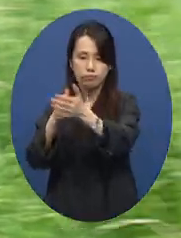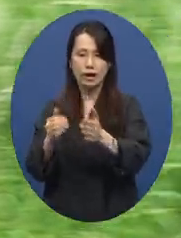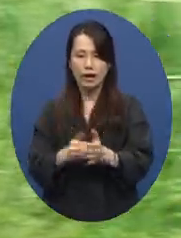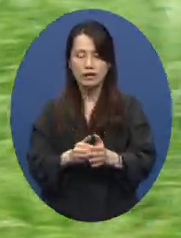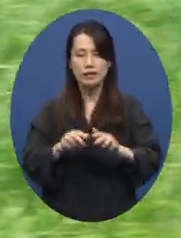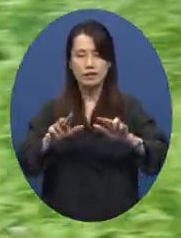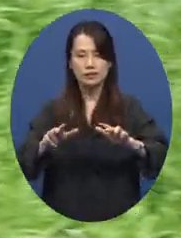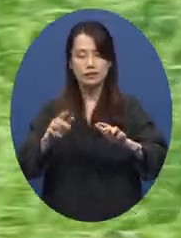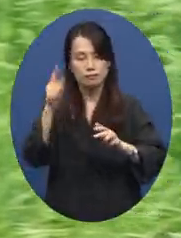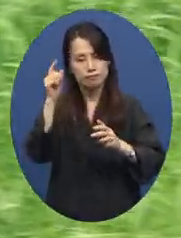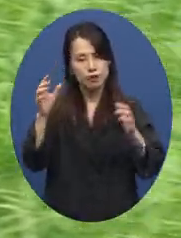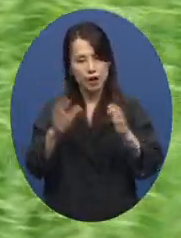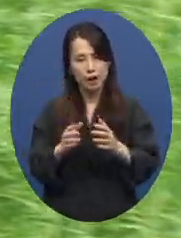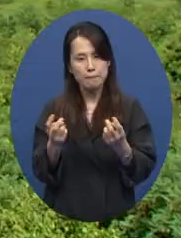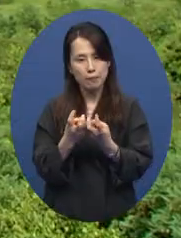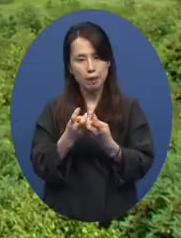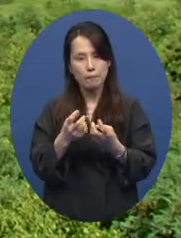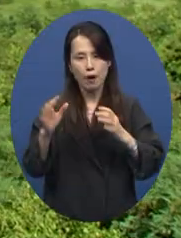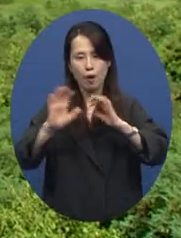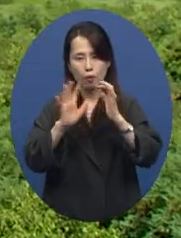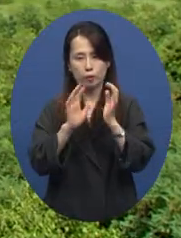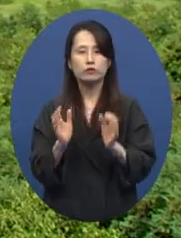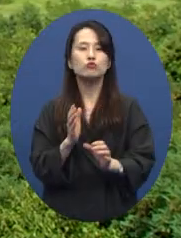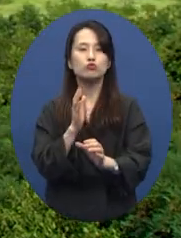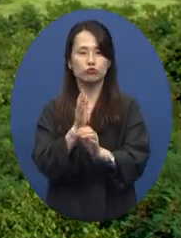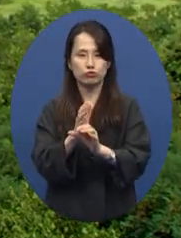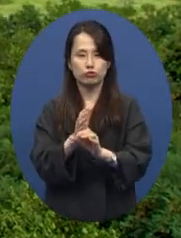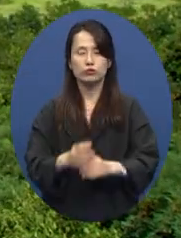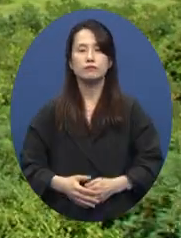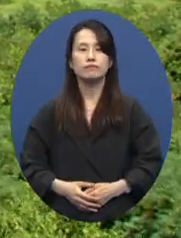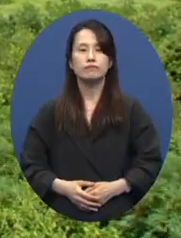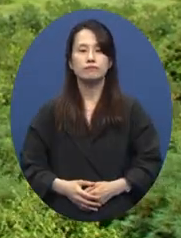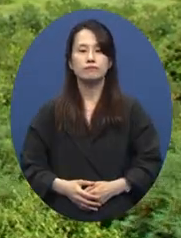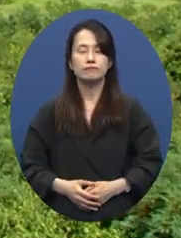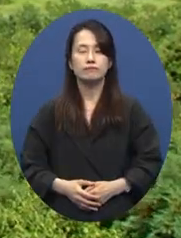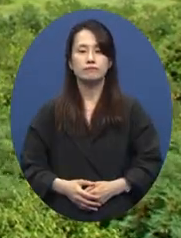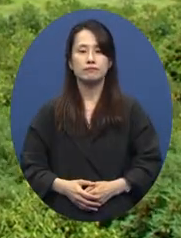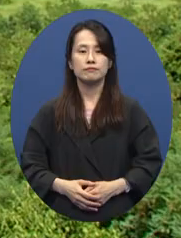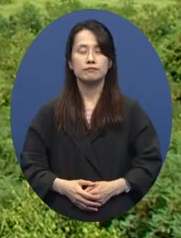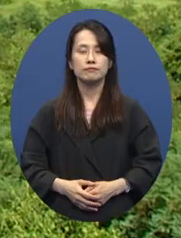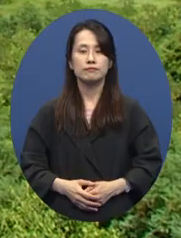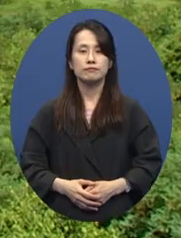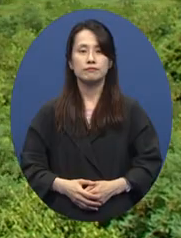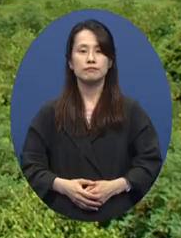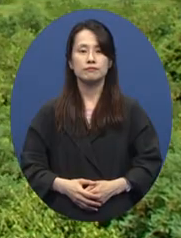현재 협력 방안을 논의 중입니다. 경기주TV 최창순입니다.